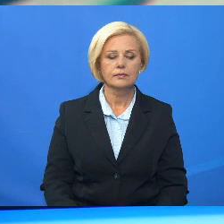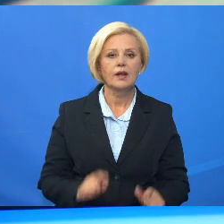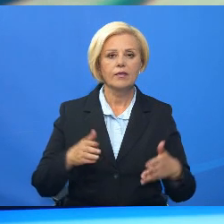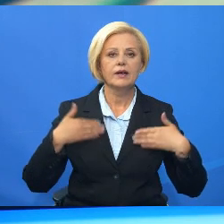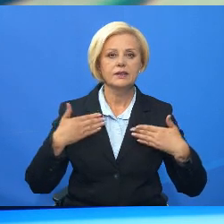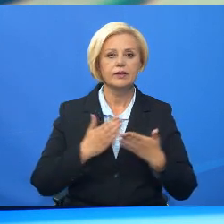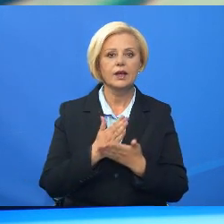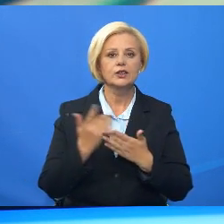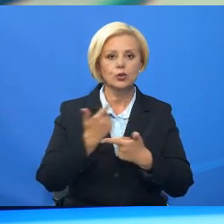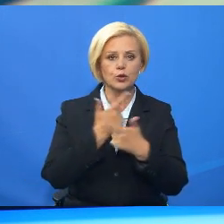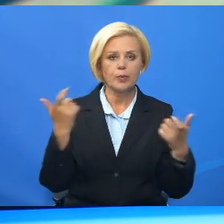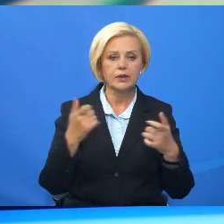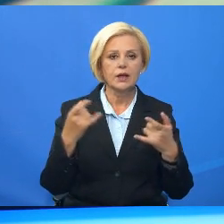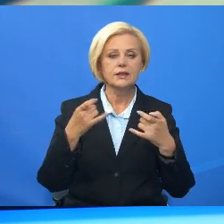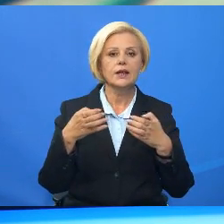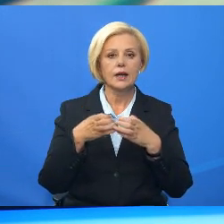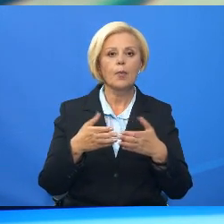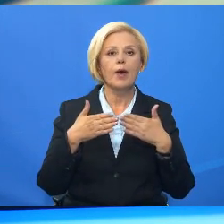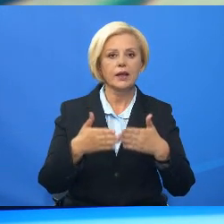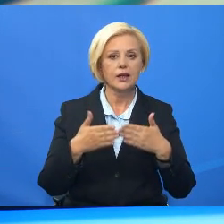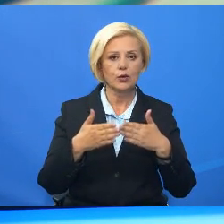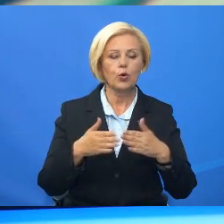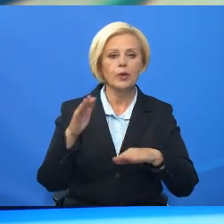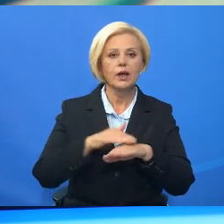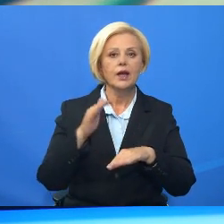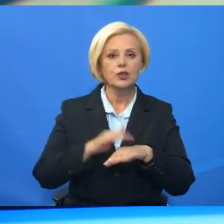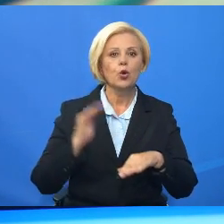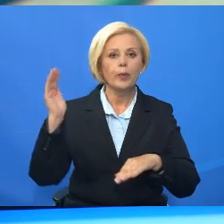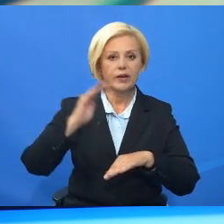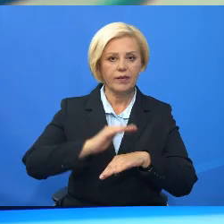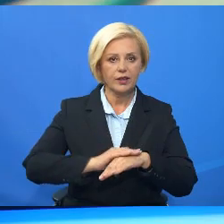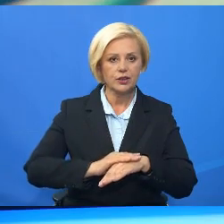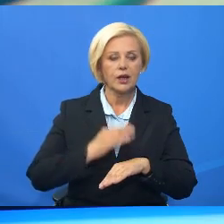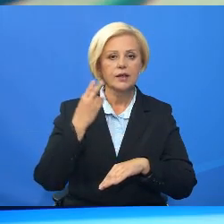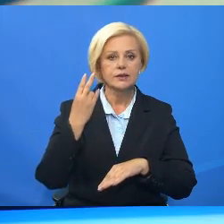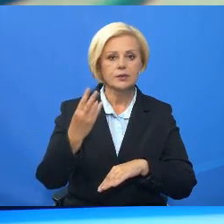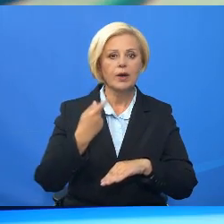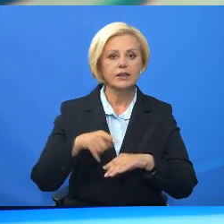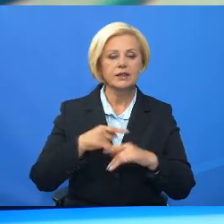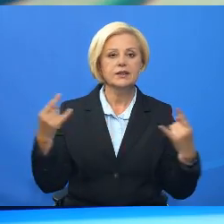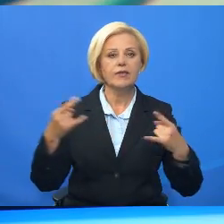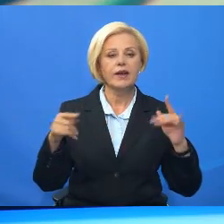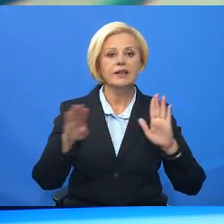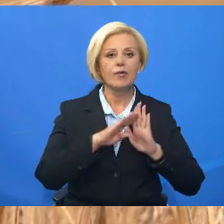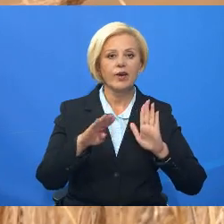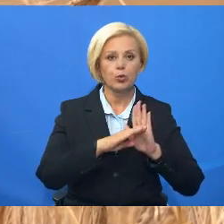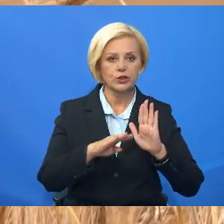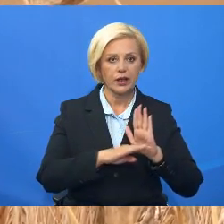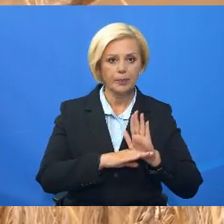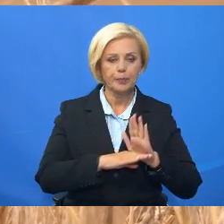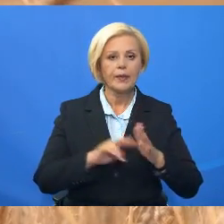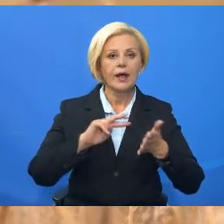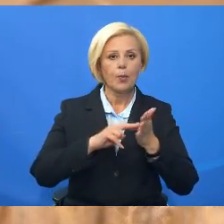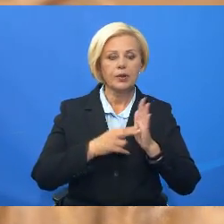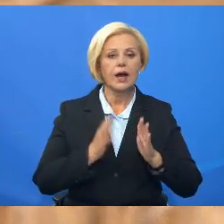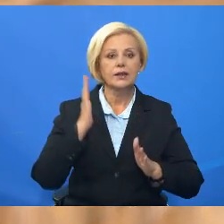Вас вітає служба інформації телерадіокампанії «Гомель». У студії працює Ганна Гардєєва. Глядіть у гетим випуску. Плани